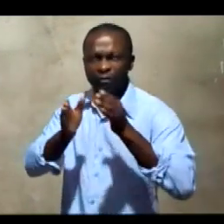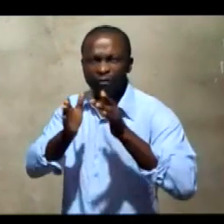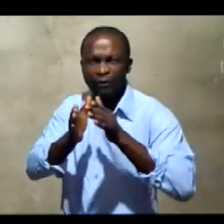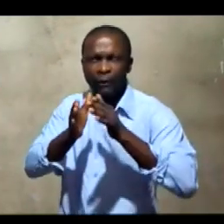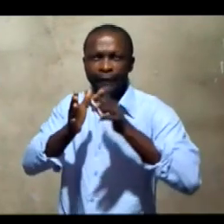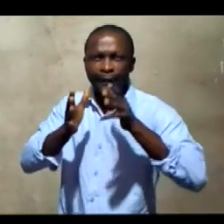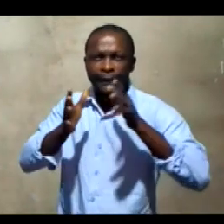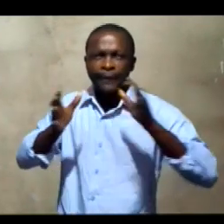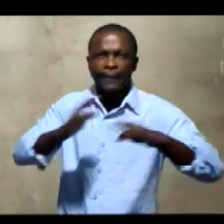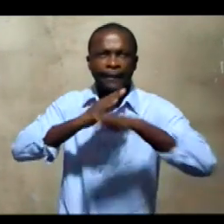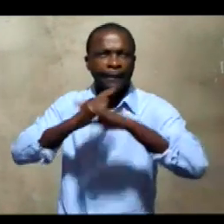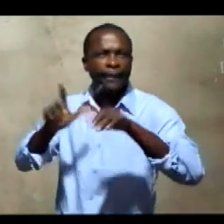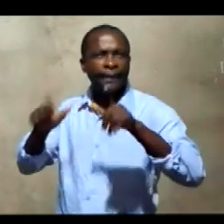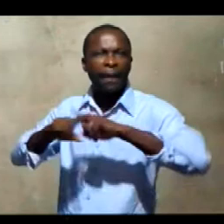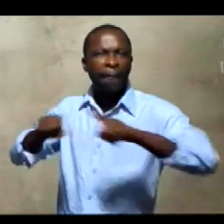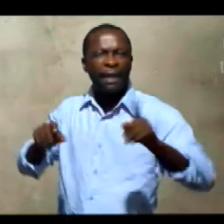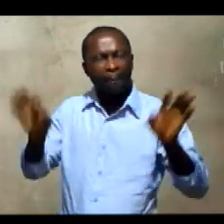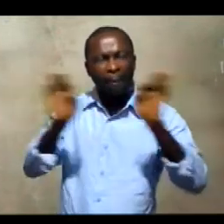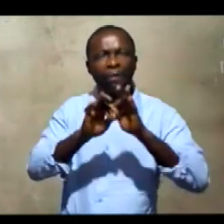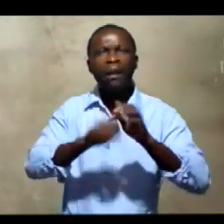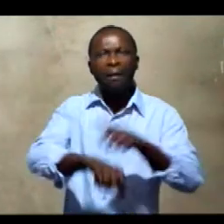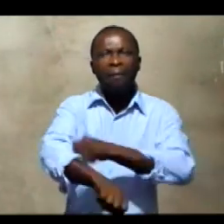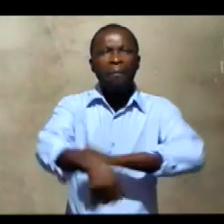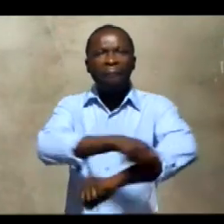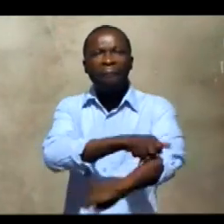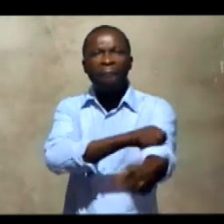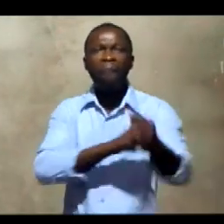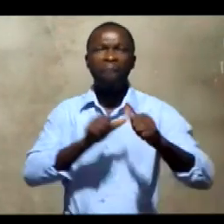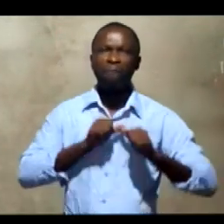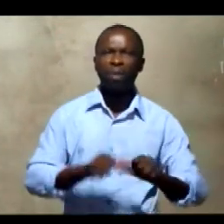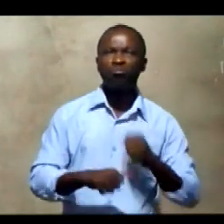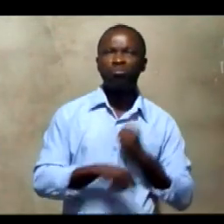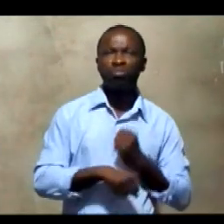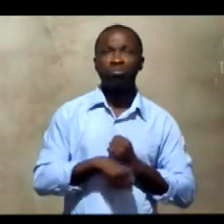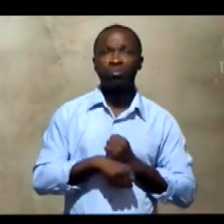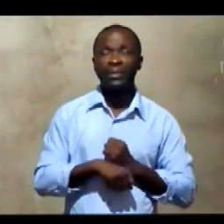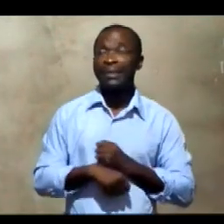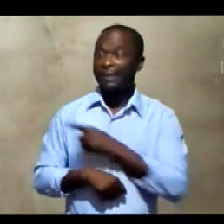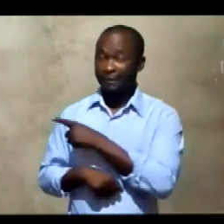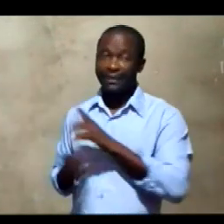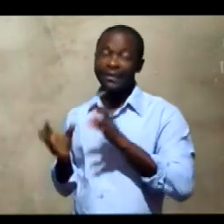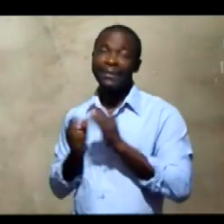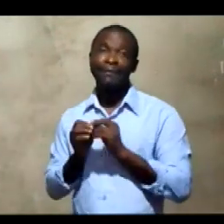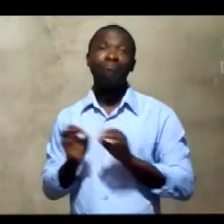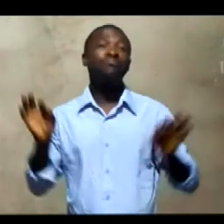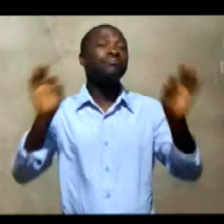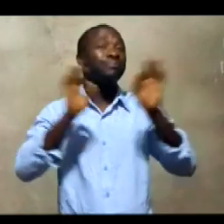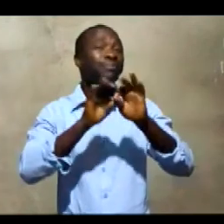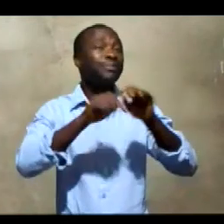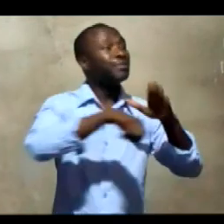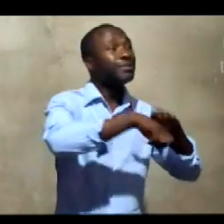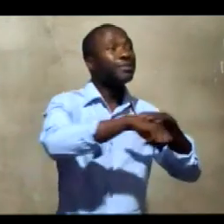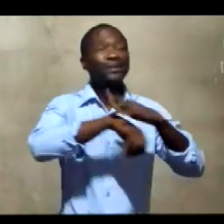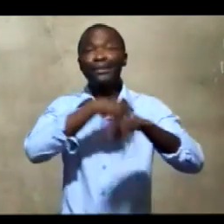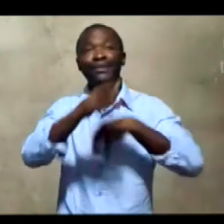disparition. Désormais, le grand public à travers le monde saura que la conservation des tortues africaines existe et aura besoin de leur